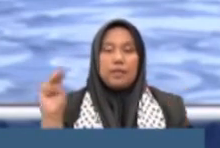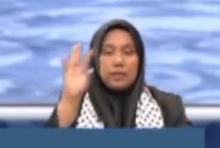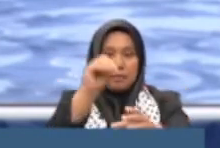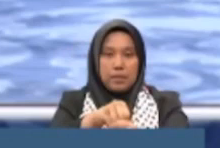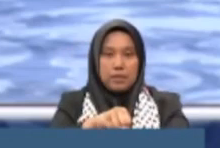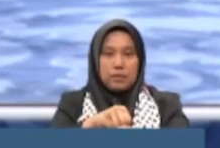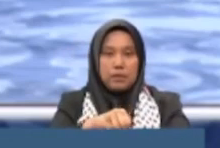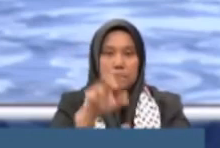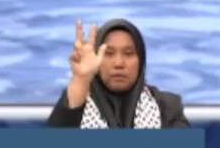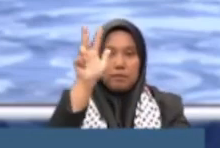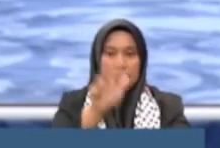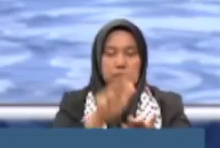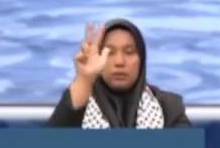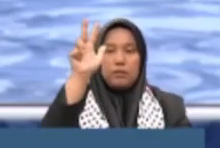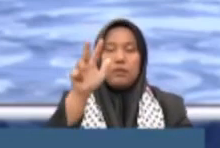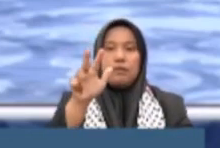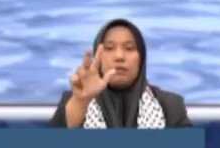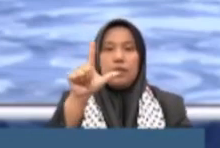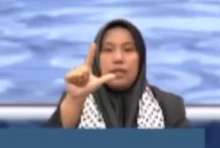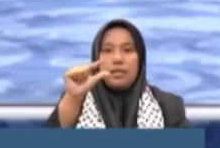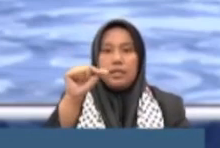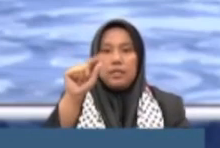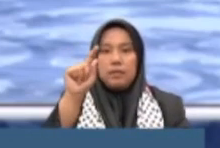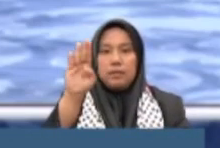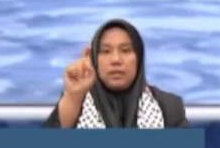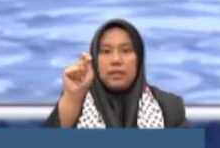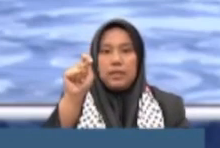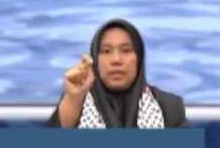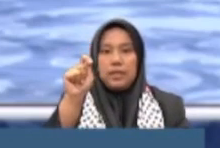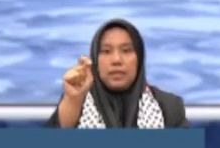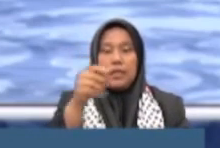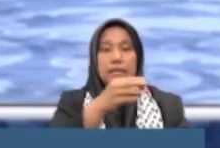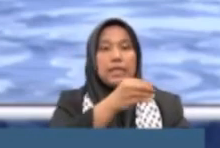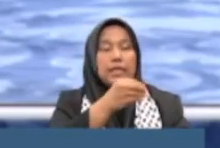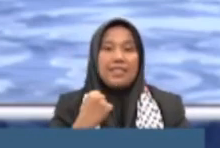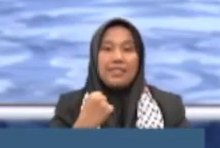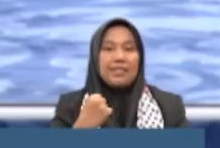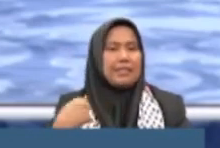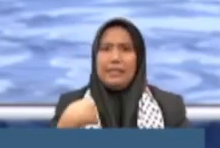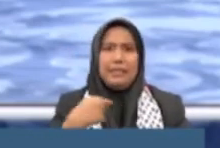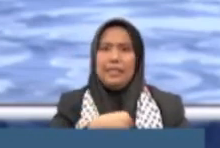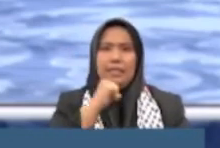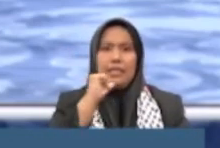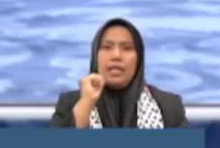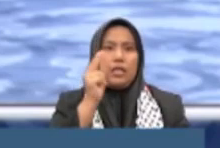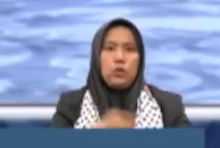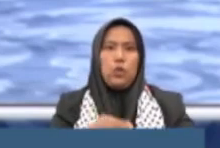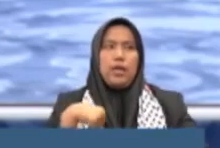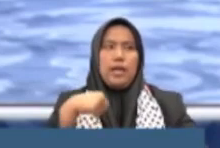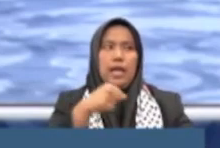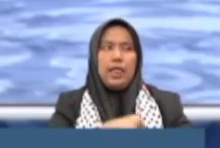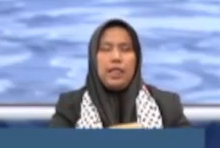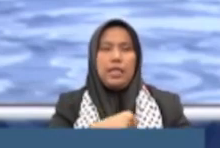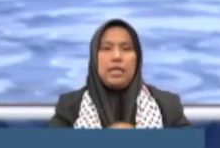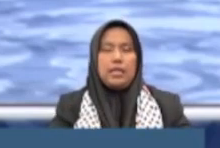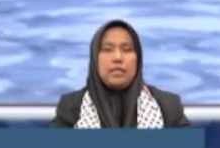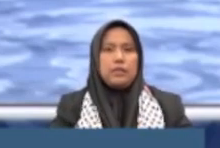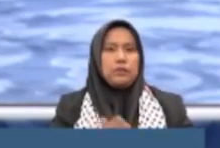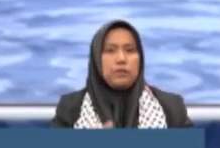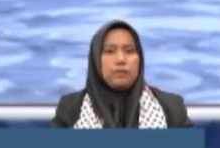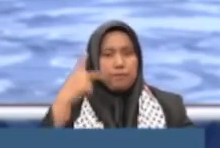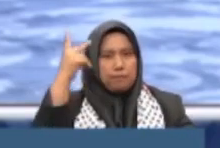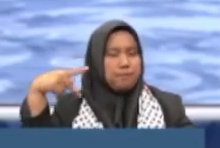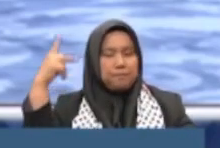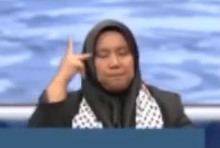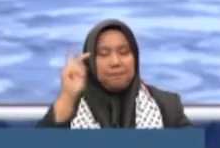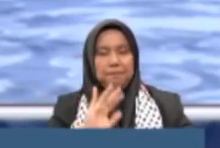termasuk mengiktiraf LGBT dan pendirian Israel, kita tidak menjadi ahli. Saya hadir dalam Liberal